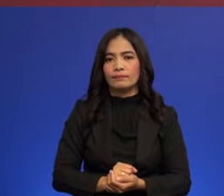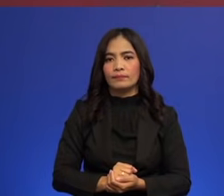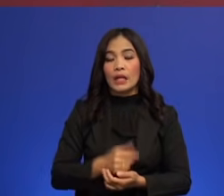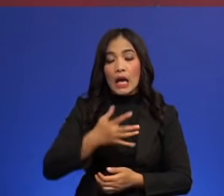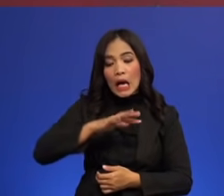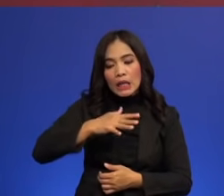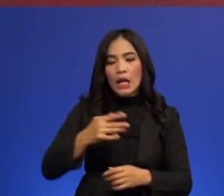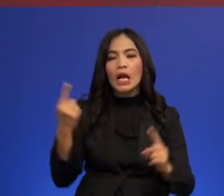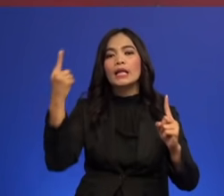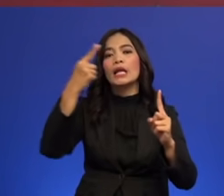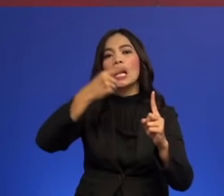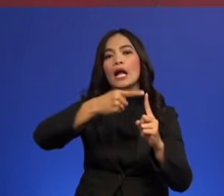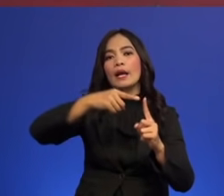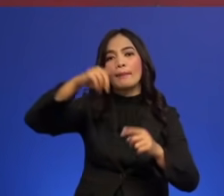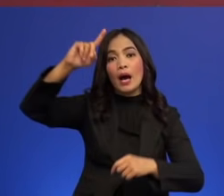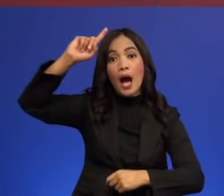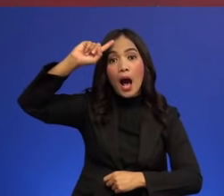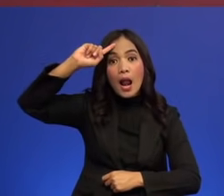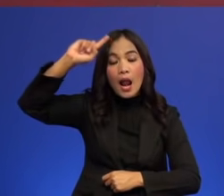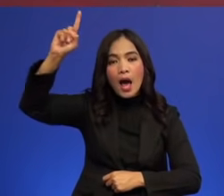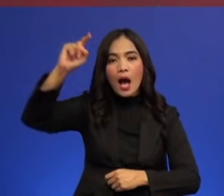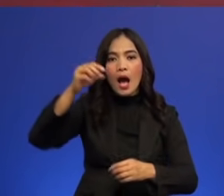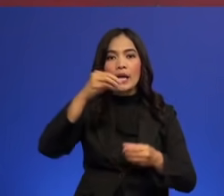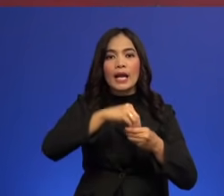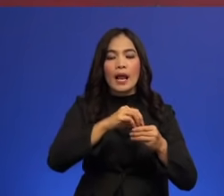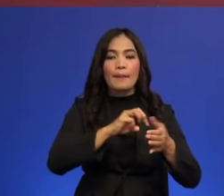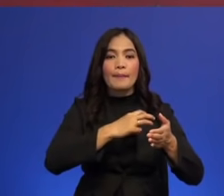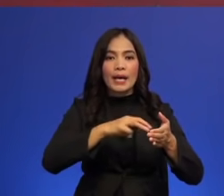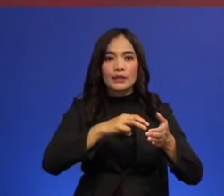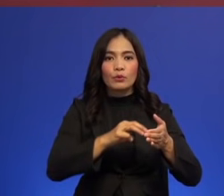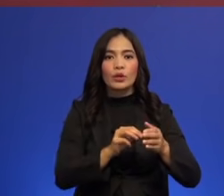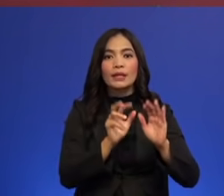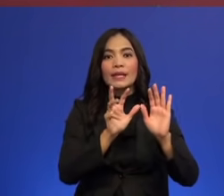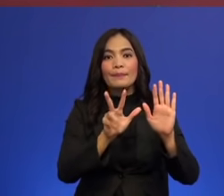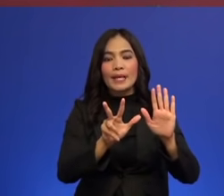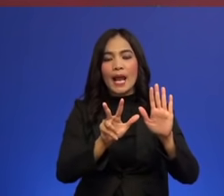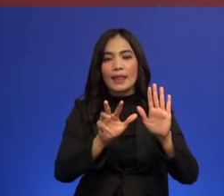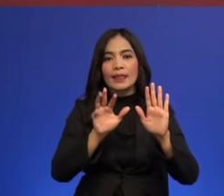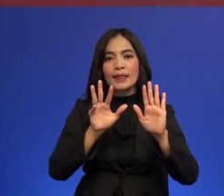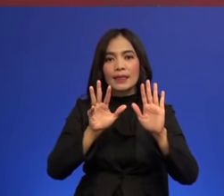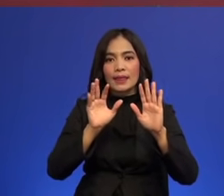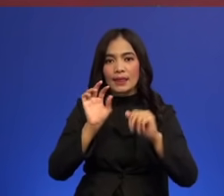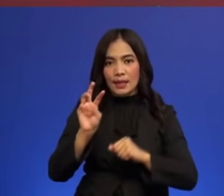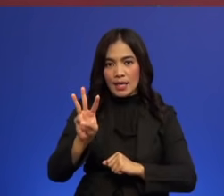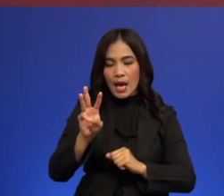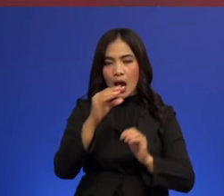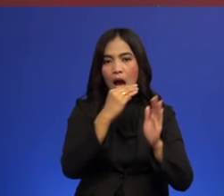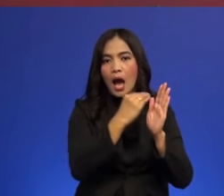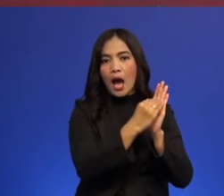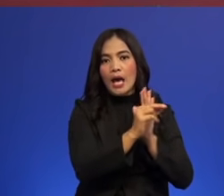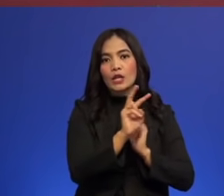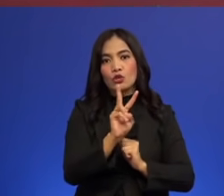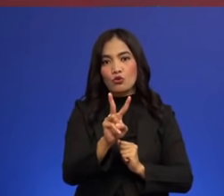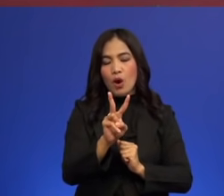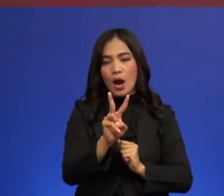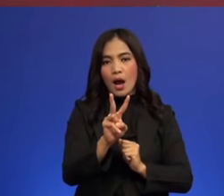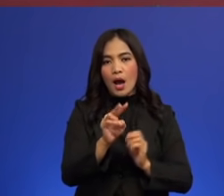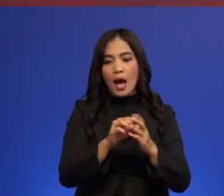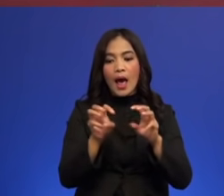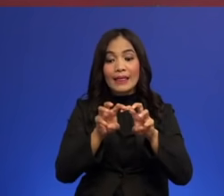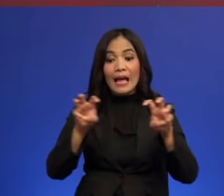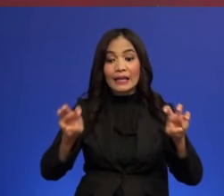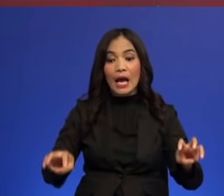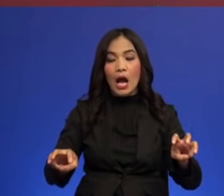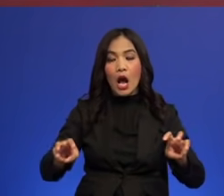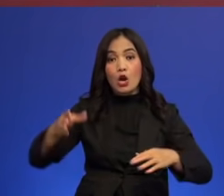Terhadap Allah. Mazmur 93 ayat 2 mengatakan, tahtamu tegak dahulu